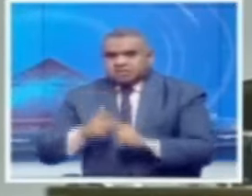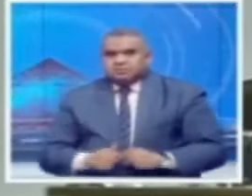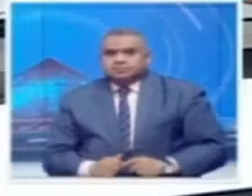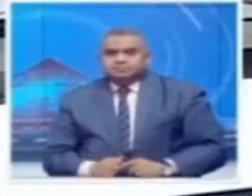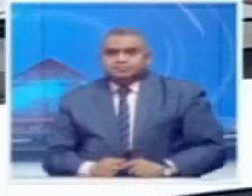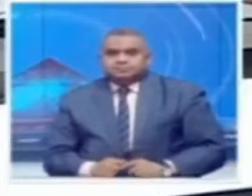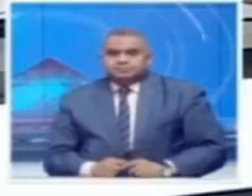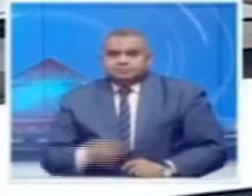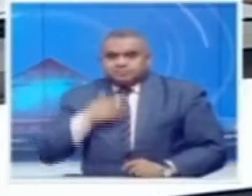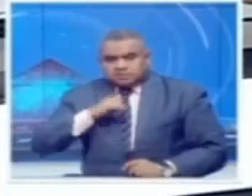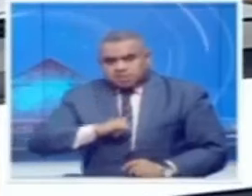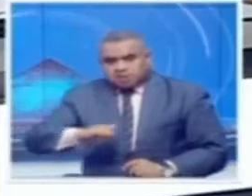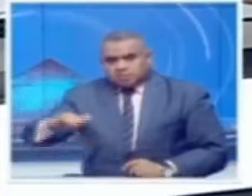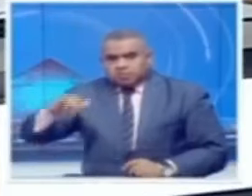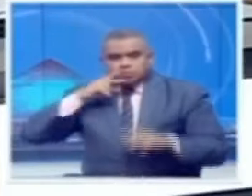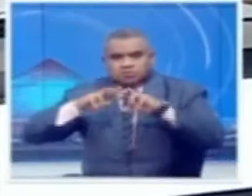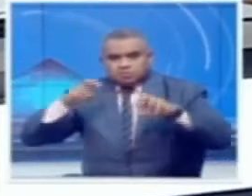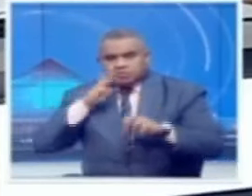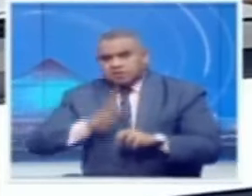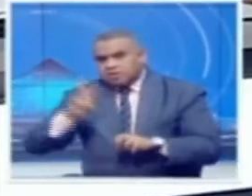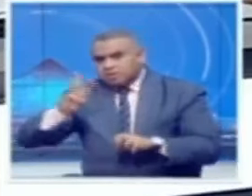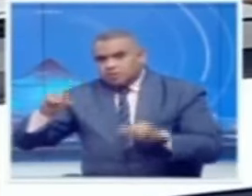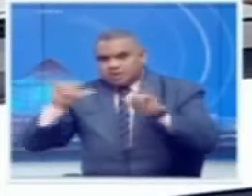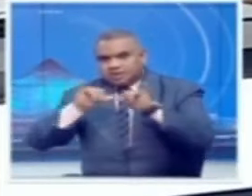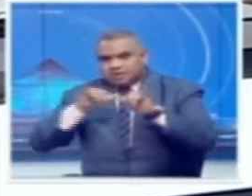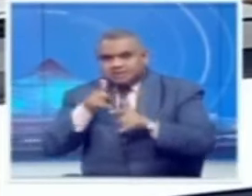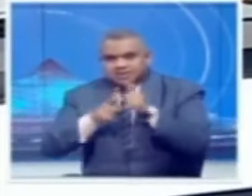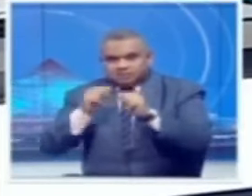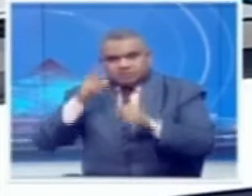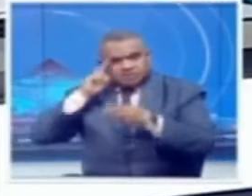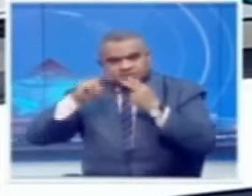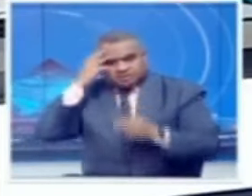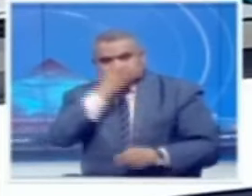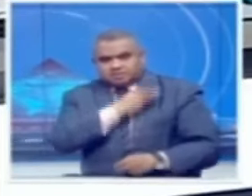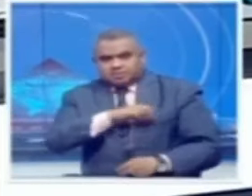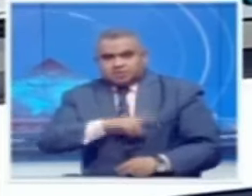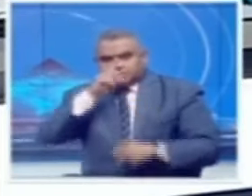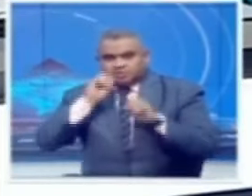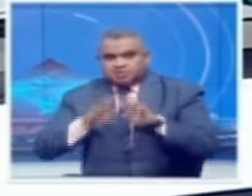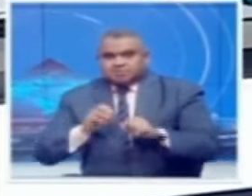وللمزيد دائما مصبير دوت اي جي. شكرا لحسن المتابعة، إلى اللقاء.